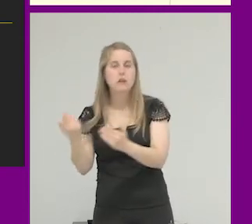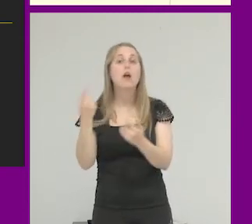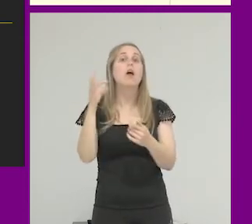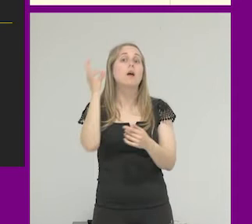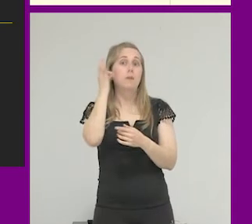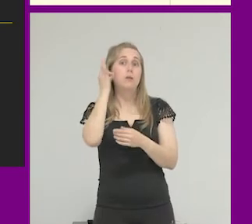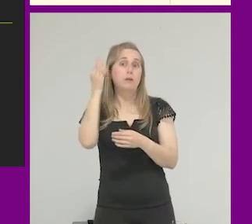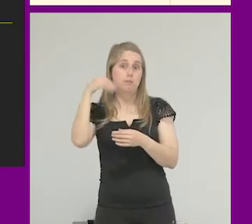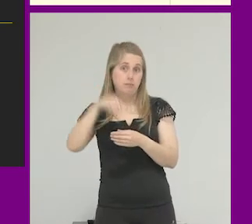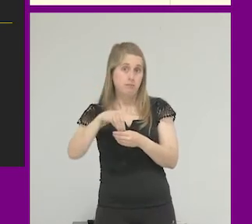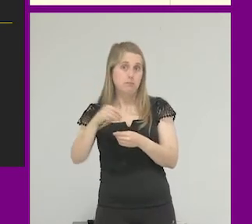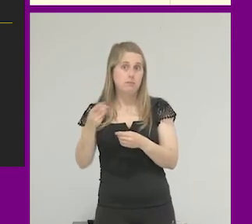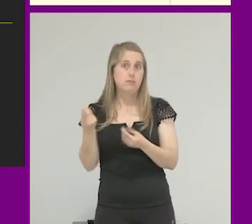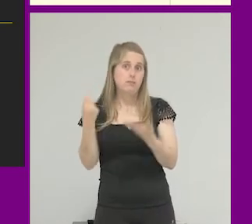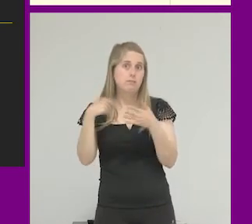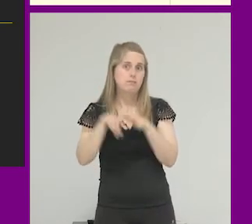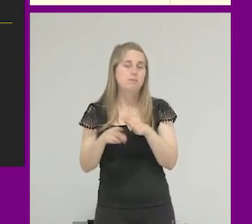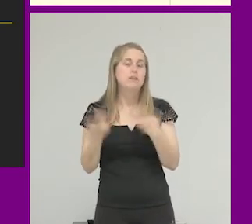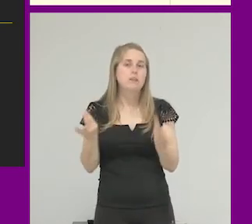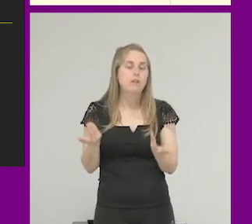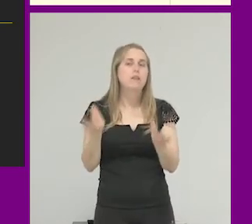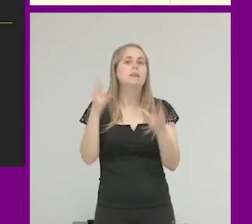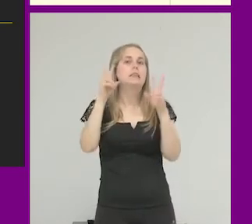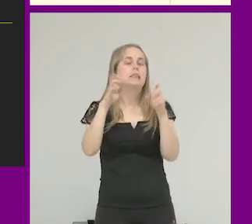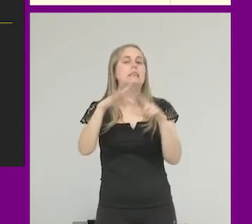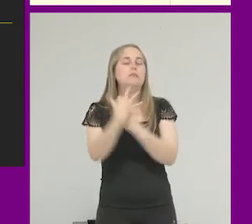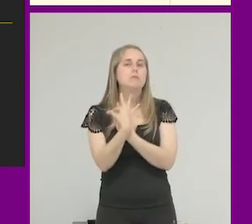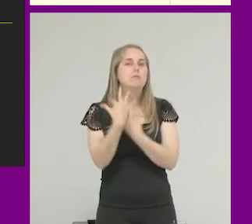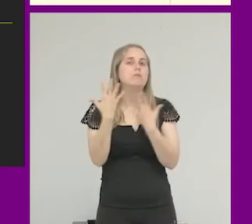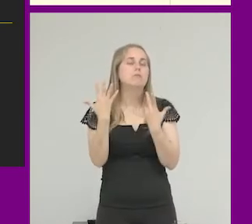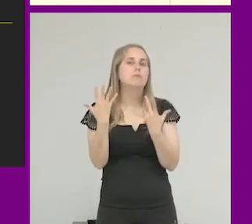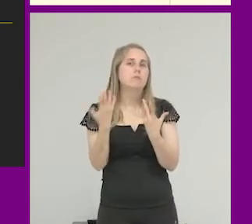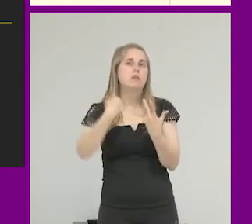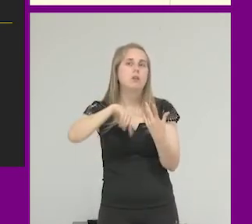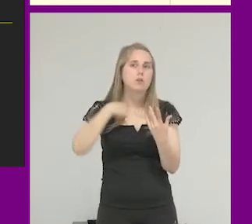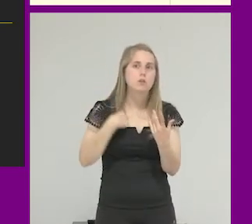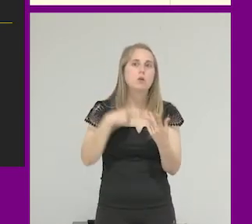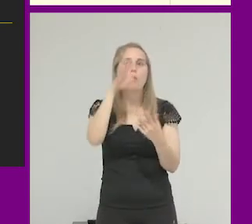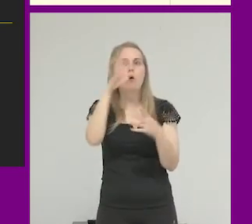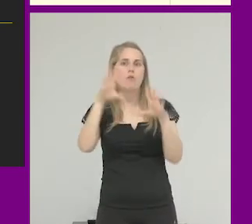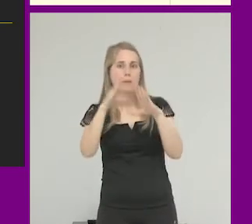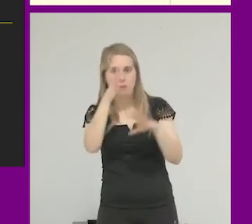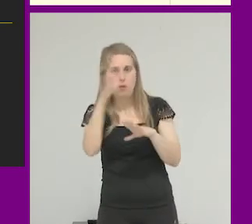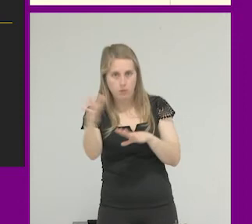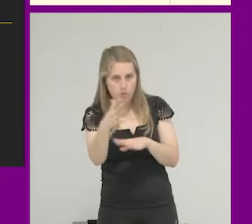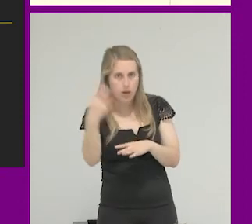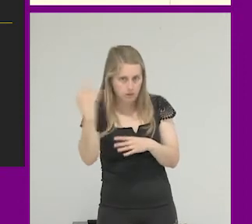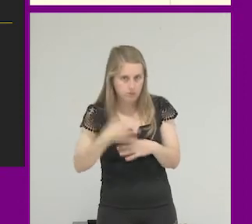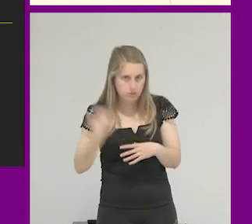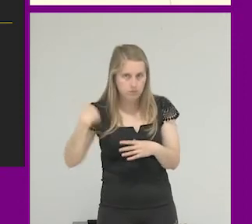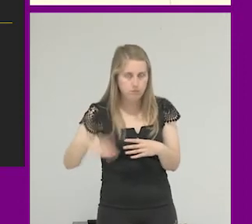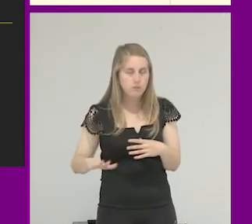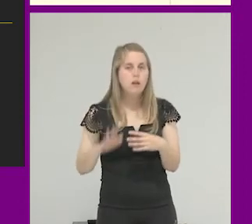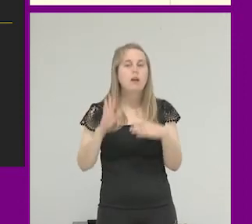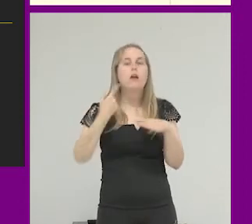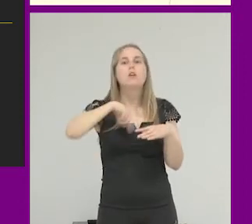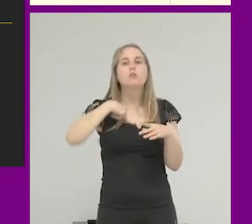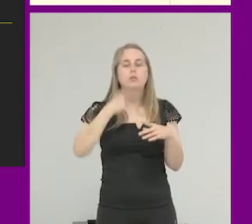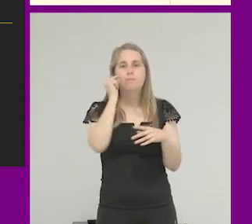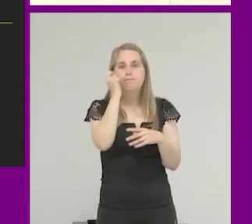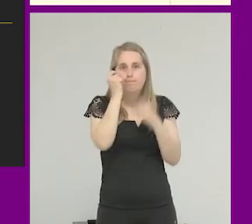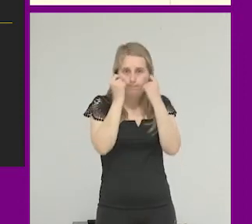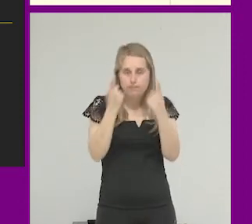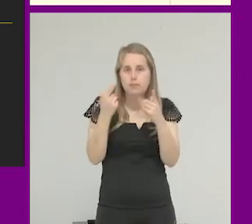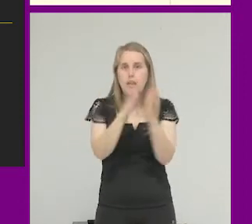barruan, eta orduan trataera hori zelakoa izan dan, salatuta izan da feminismotik, eta lanketa hori egin da, eta hori ikusi dugu